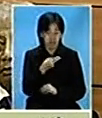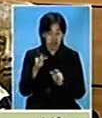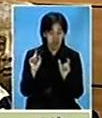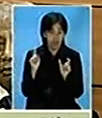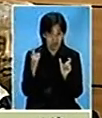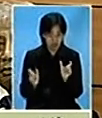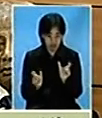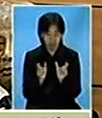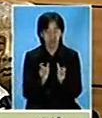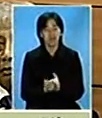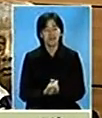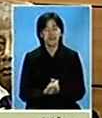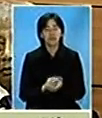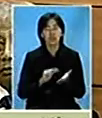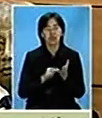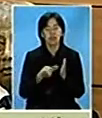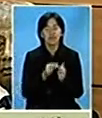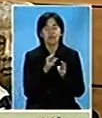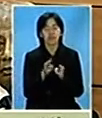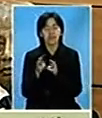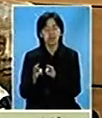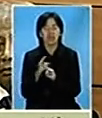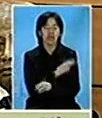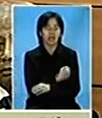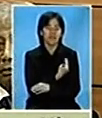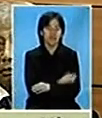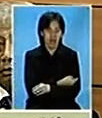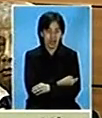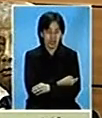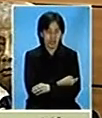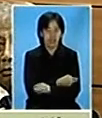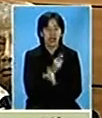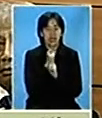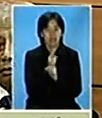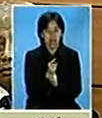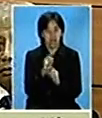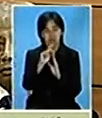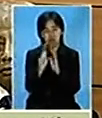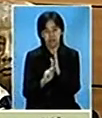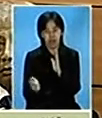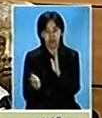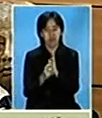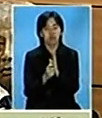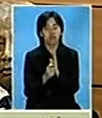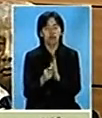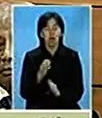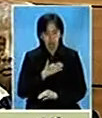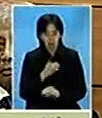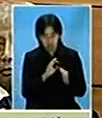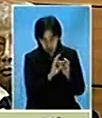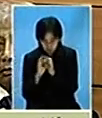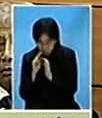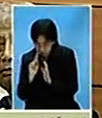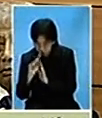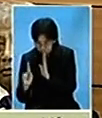ในกฎหมายฉบับนี้บอกว่าหมายความถึงกระบวนการทางการแพทย์ตามความหมายที่บัญญัติไว้ในกฎหมายฉะนั้นเราก็ต้องไปดูในตรงนั้นเนี่ย